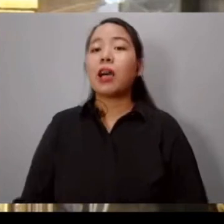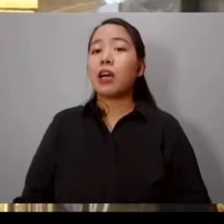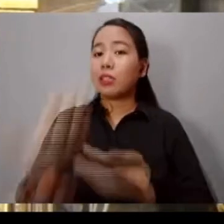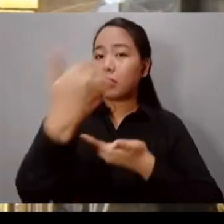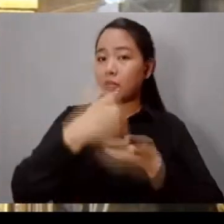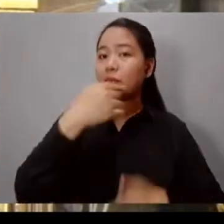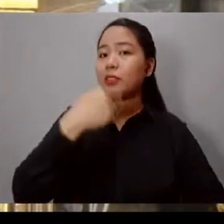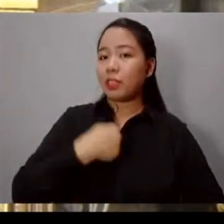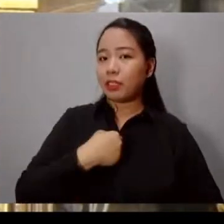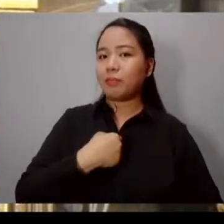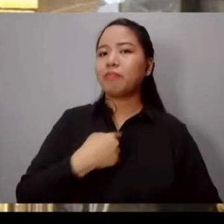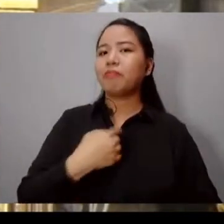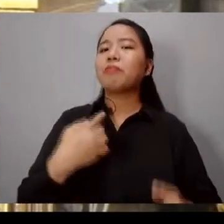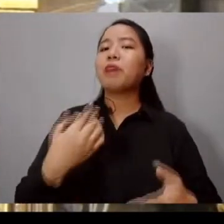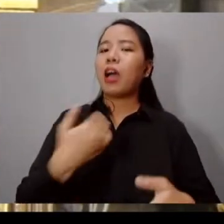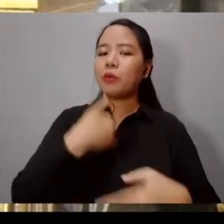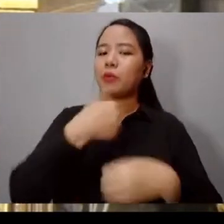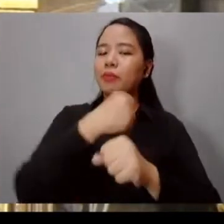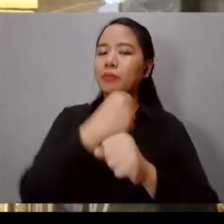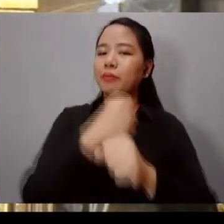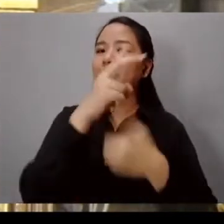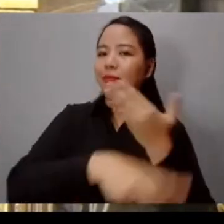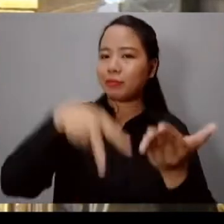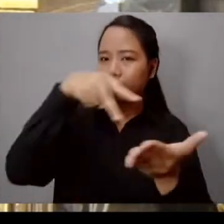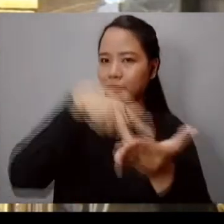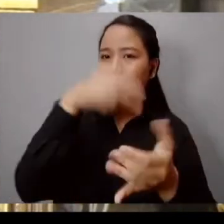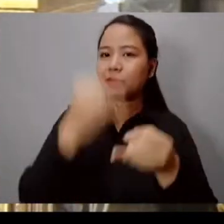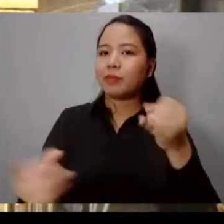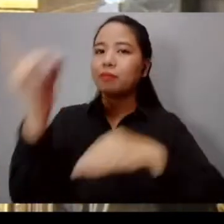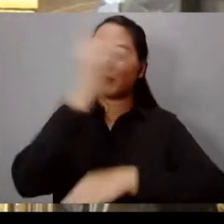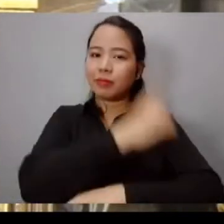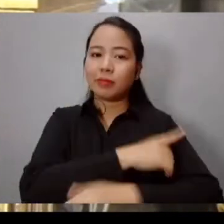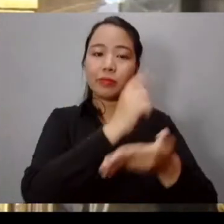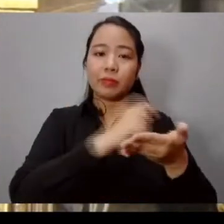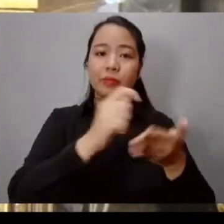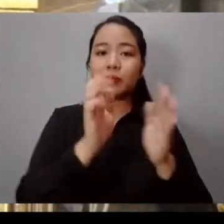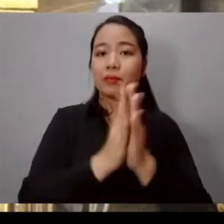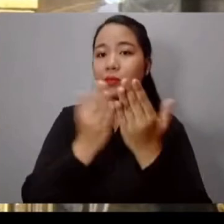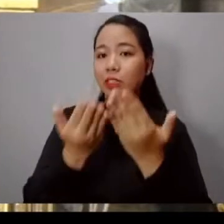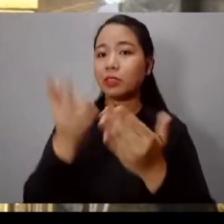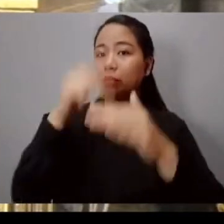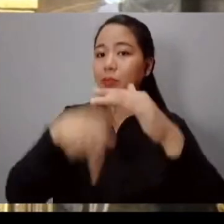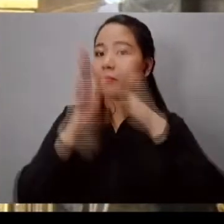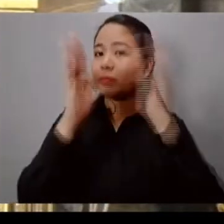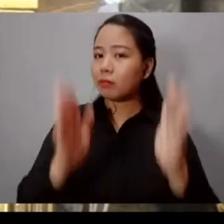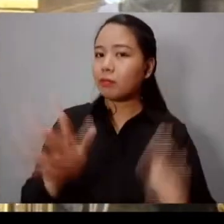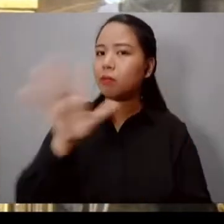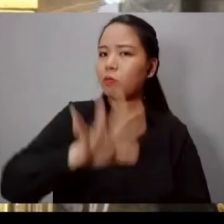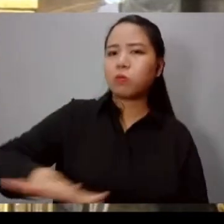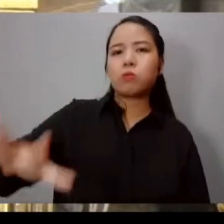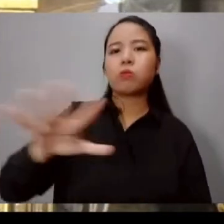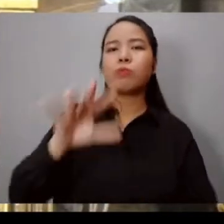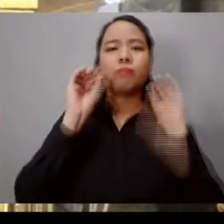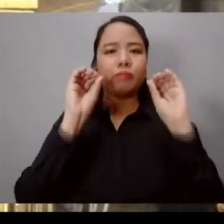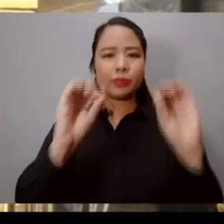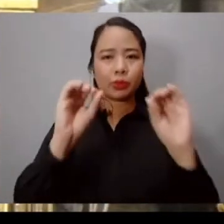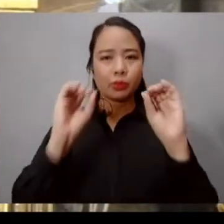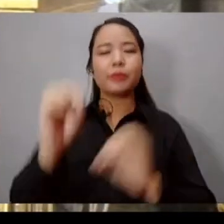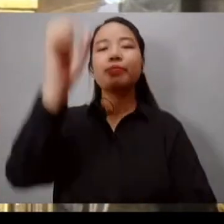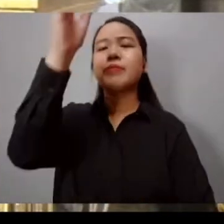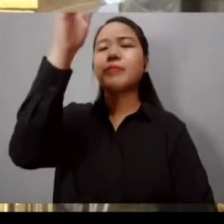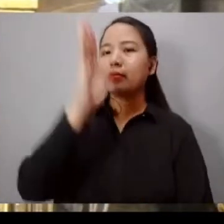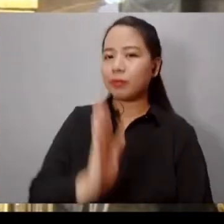araw. Nasusulat sa aklat ng mga propeta, at silang lahat ay tuturuan ng Diyos. Ang